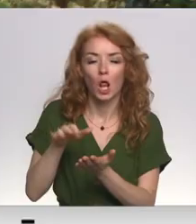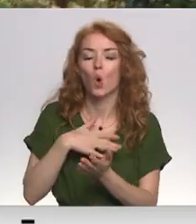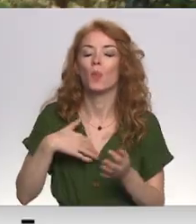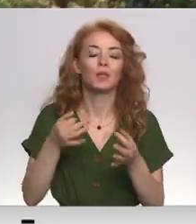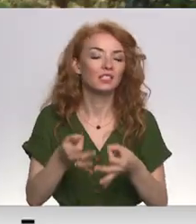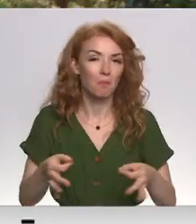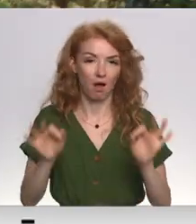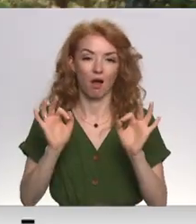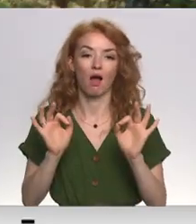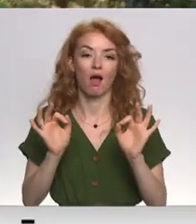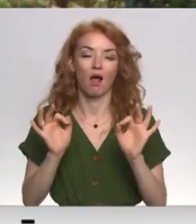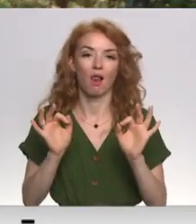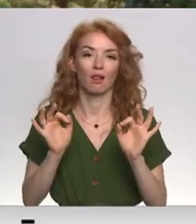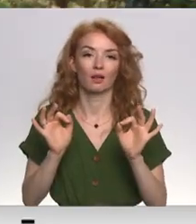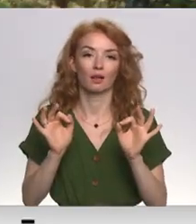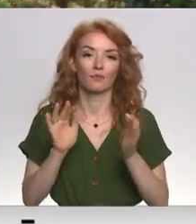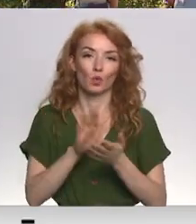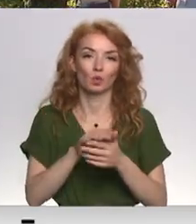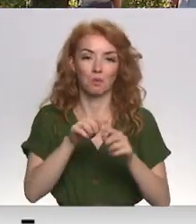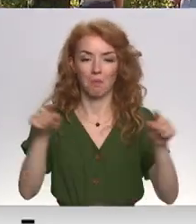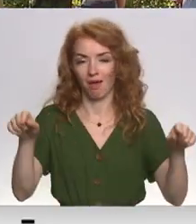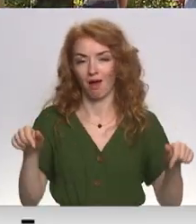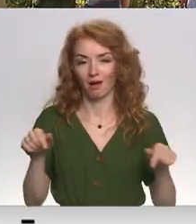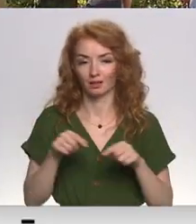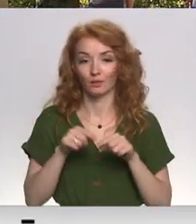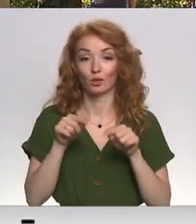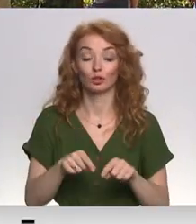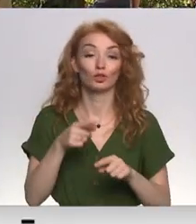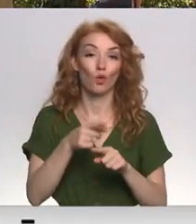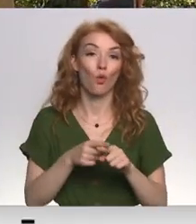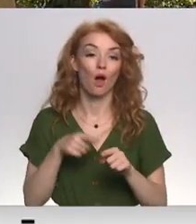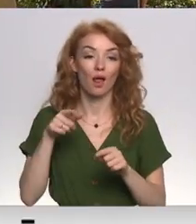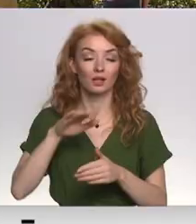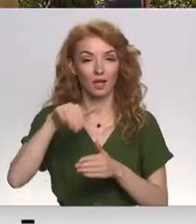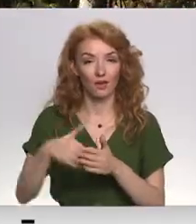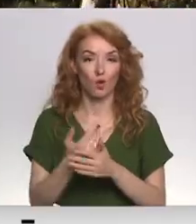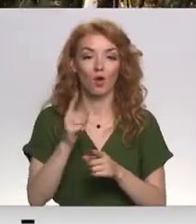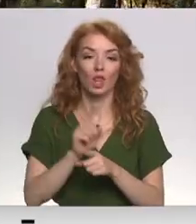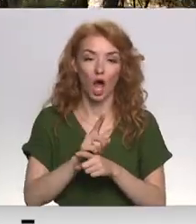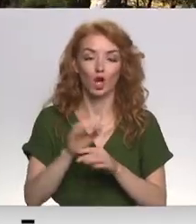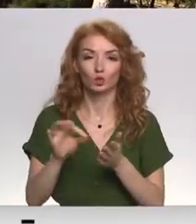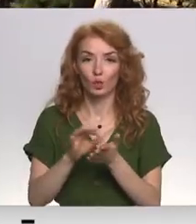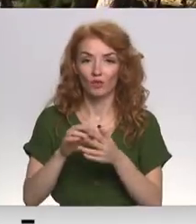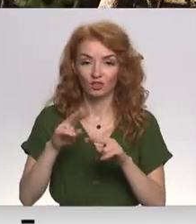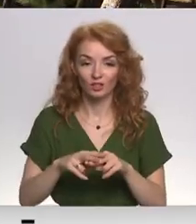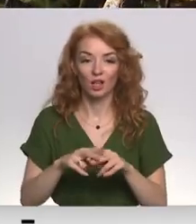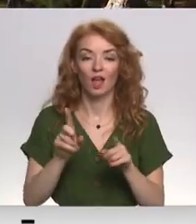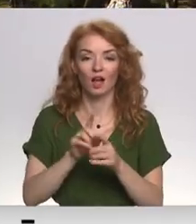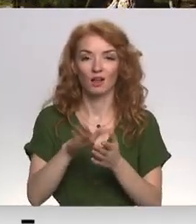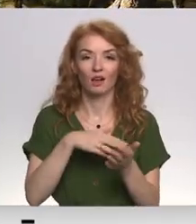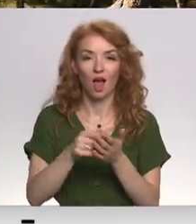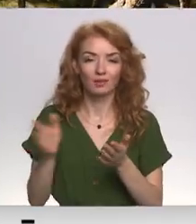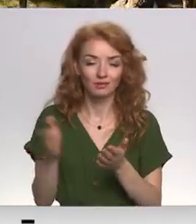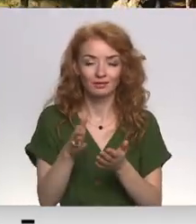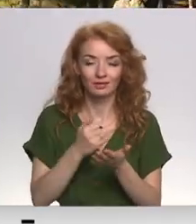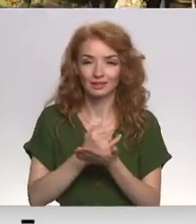skrupulozi uz tās plāksnes. Šoreiz granītam atjaunotas šuves plāksnei noņemti krāsu slāņi,